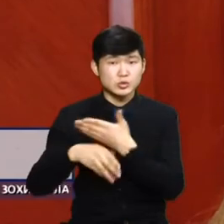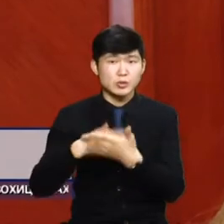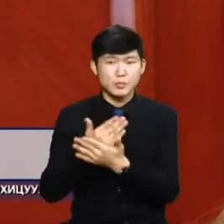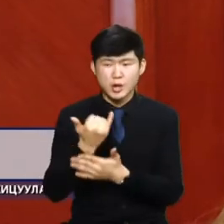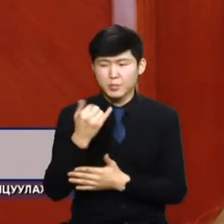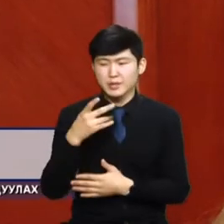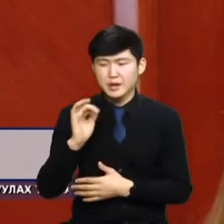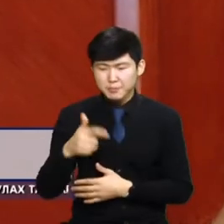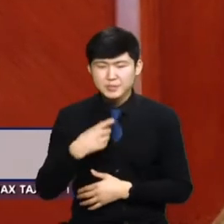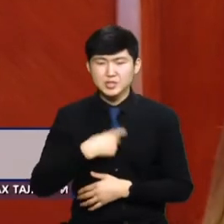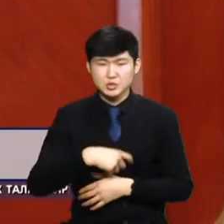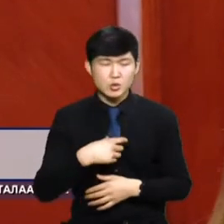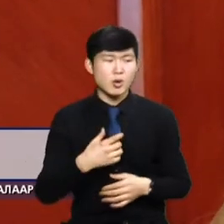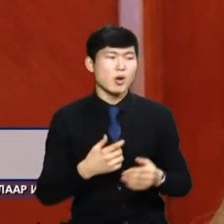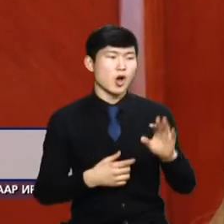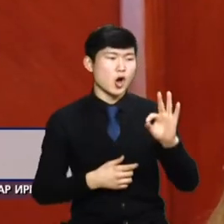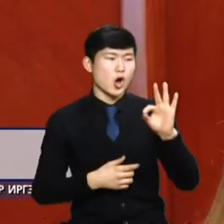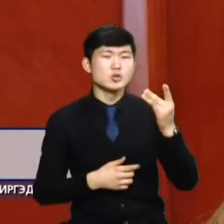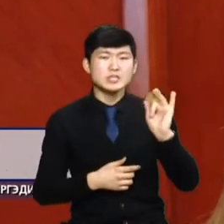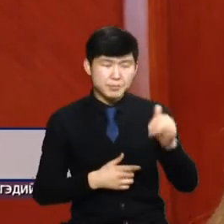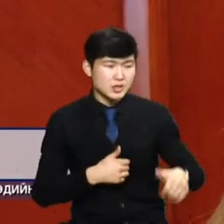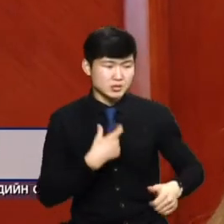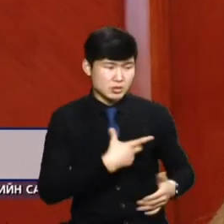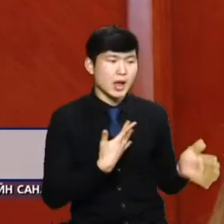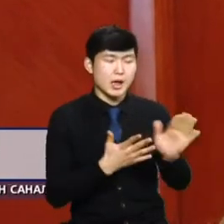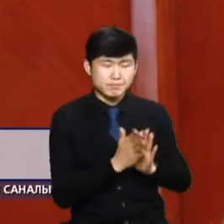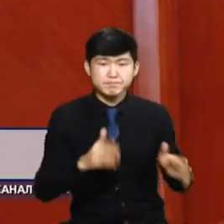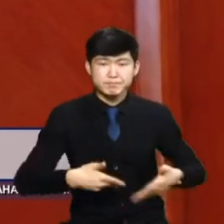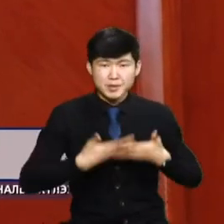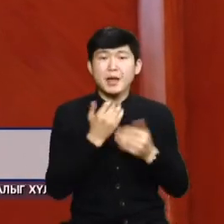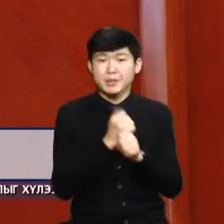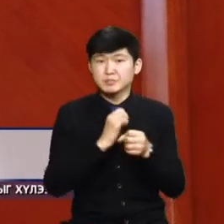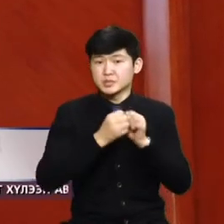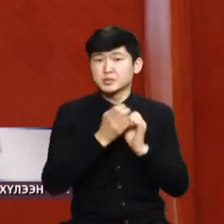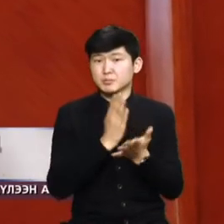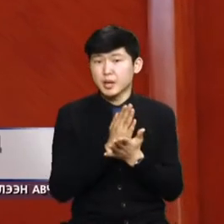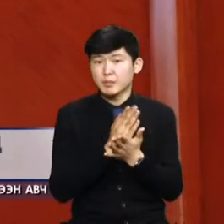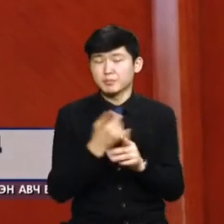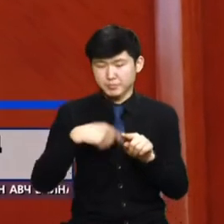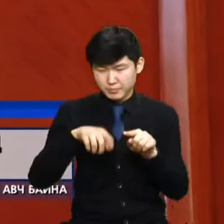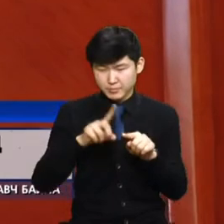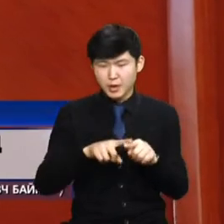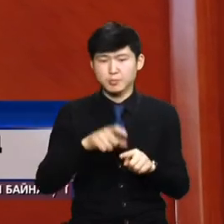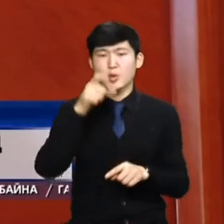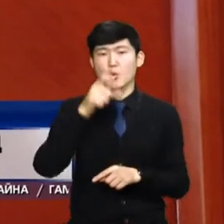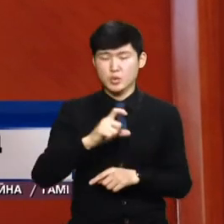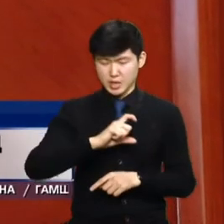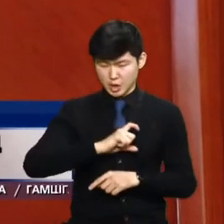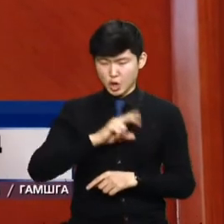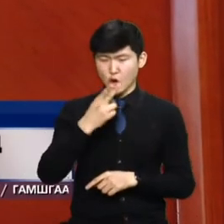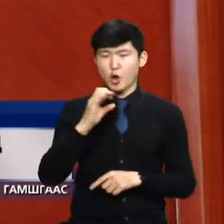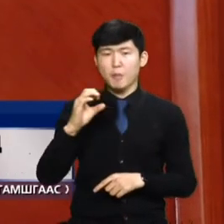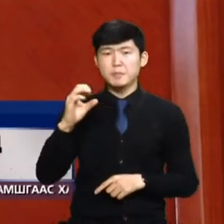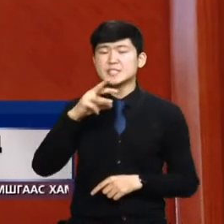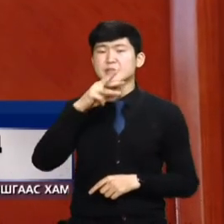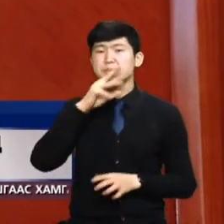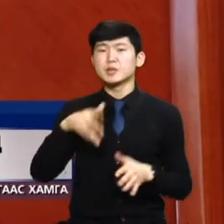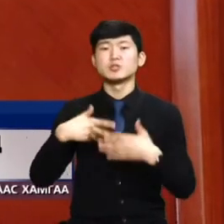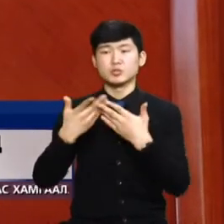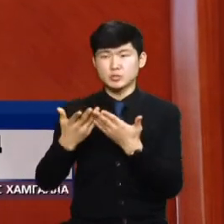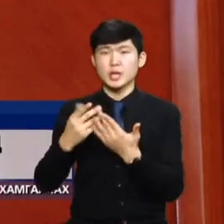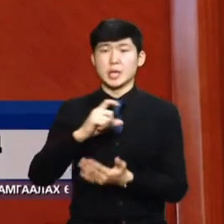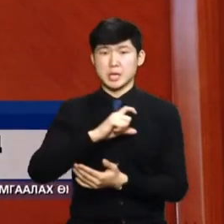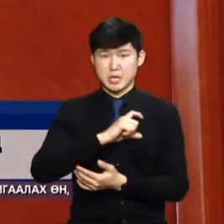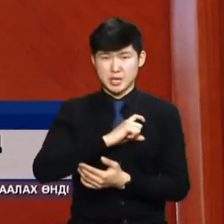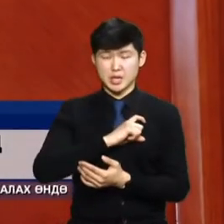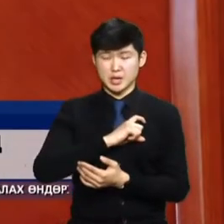За ундрам гүш, аян гүшгээд анаа эмгтэй гүшүүд бол ингээд дэмжин хамтраа ажиллаж явж байна. За мөн одоо хүний эрхийн үнсийг комиссар хандаж бид нар энэ